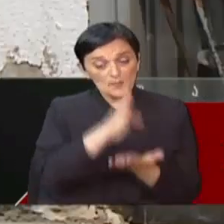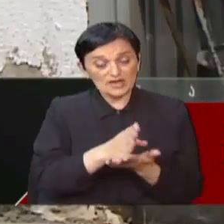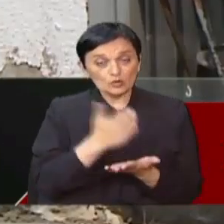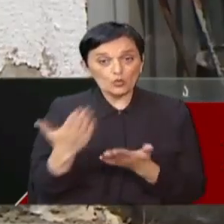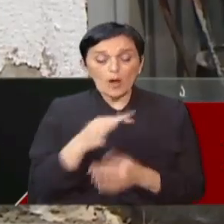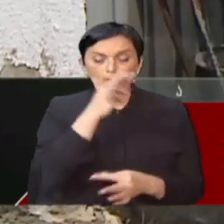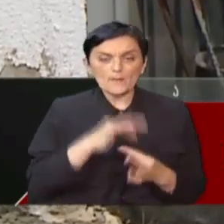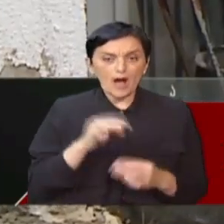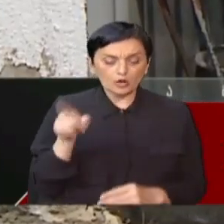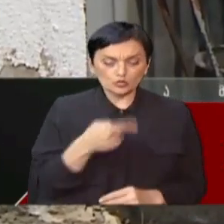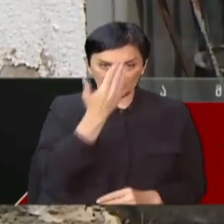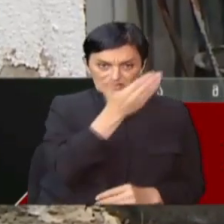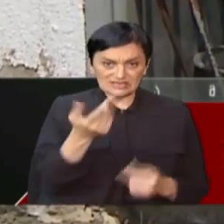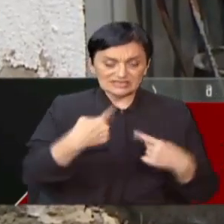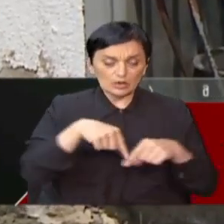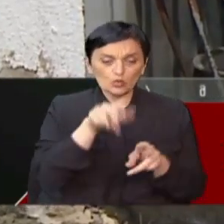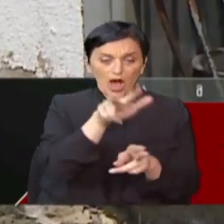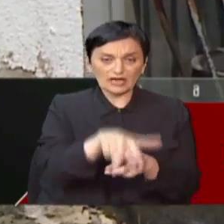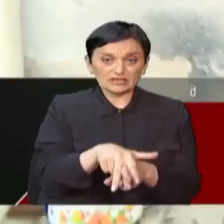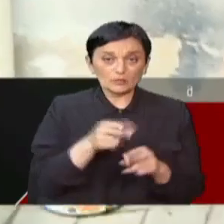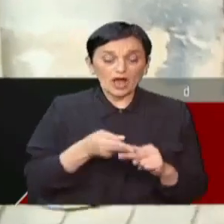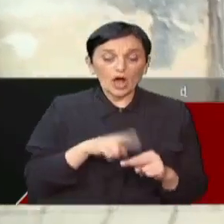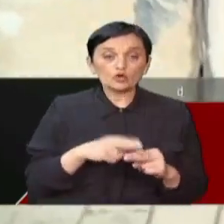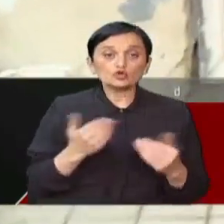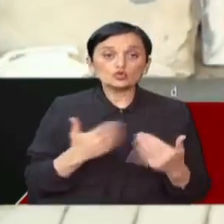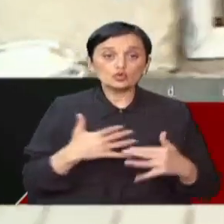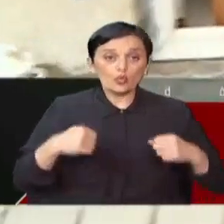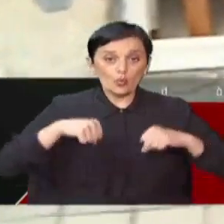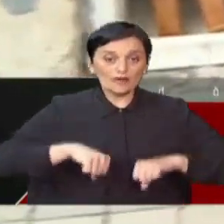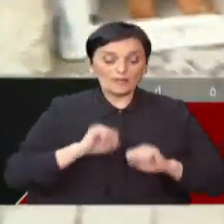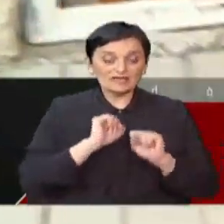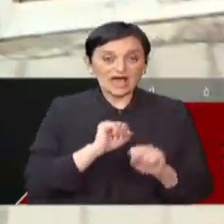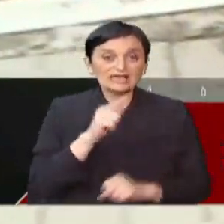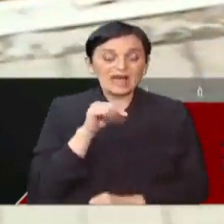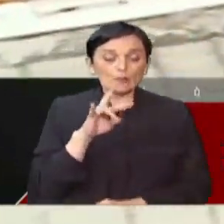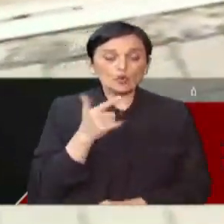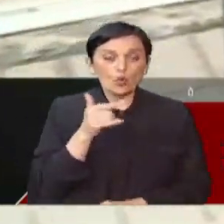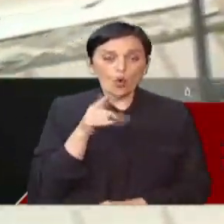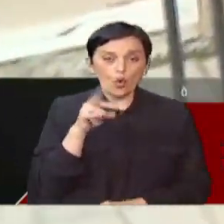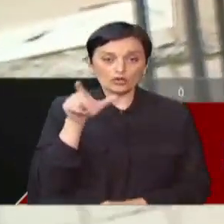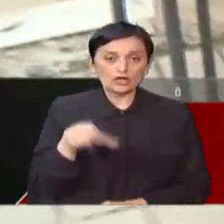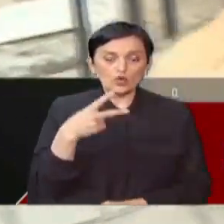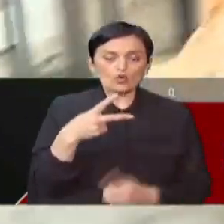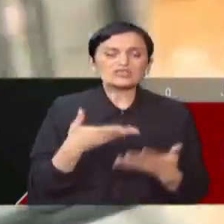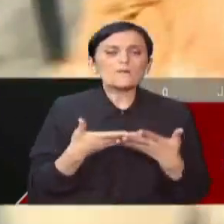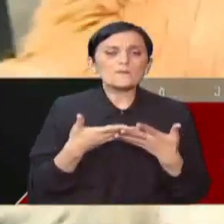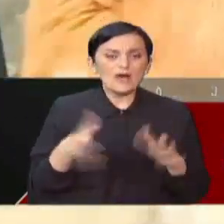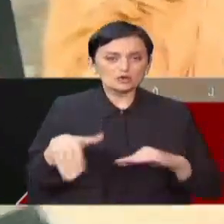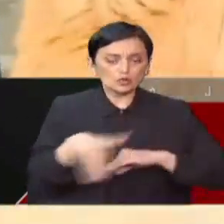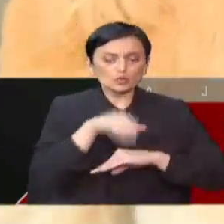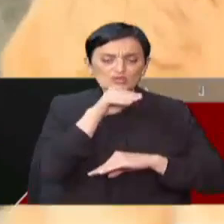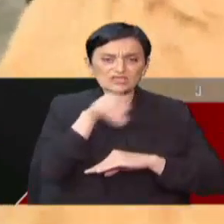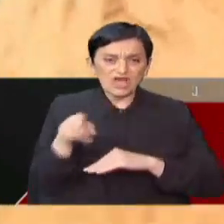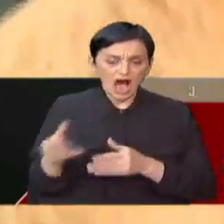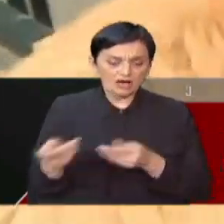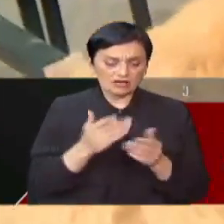კი პასუხისმგებლობას საზოგადოებას აკისრებენ. ეს ცხოველთა უფლებების დამცველი თამუნა გოგოლაძე ამას 20-ზე მეტი მიუსაფარი ძაღლი